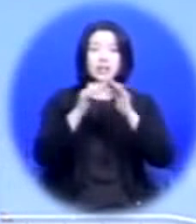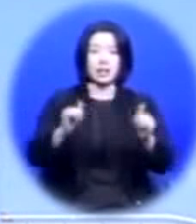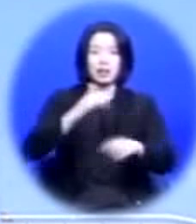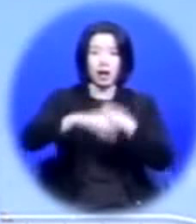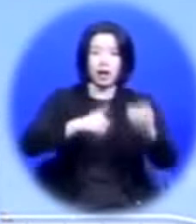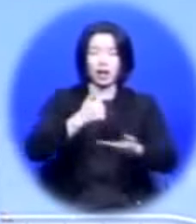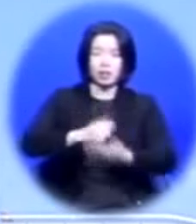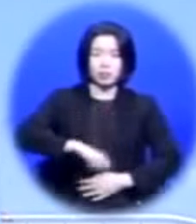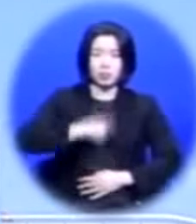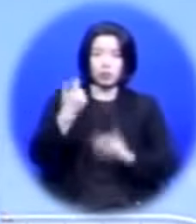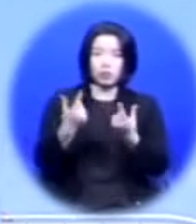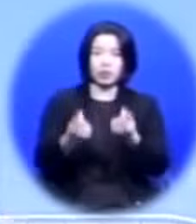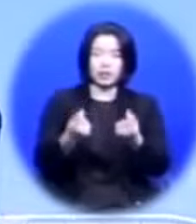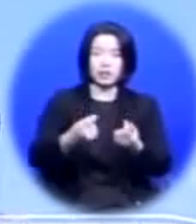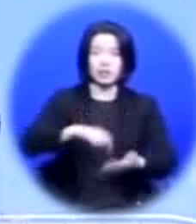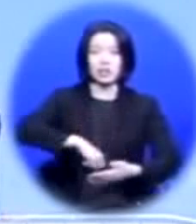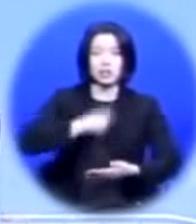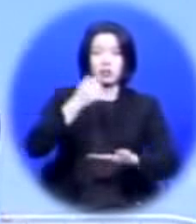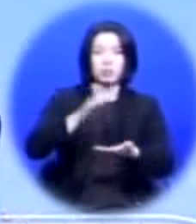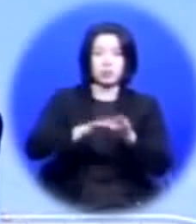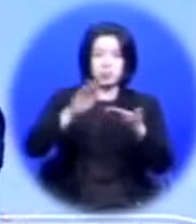의로우신 것과 같이